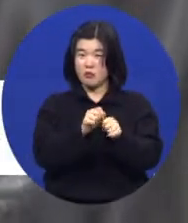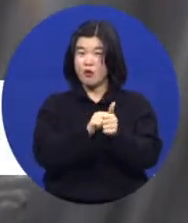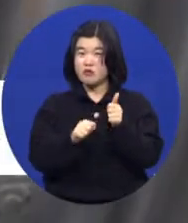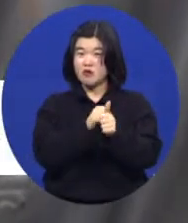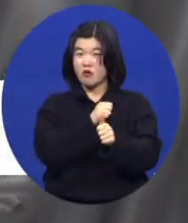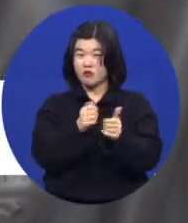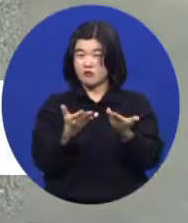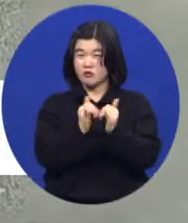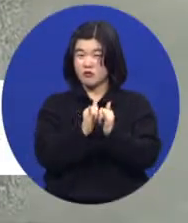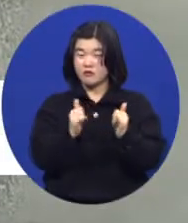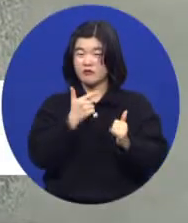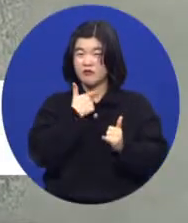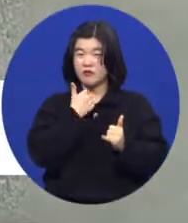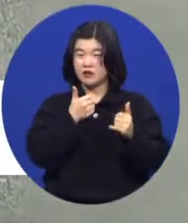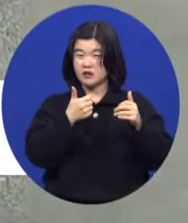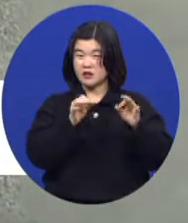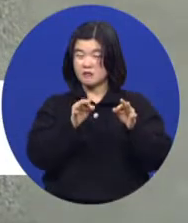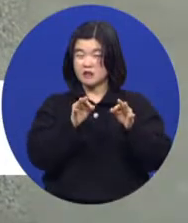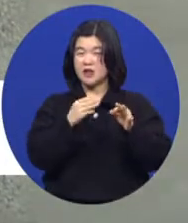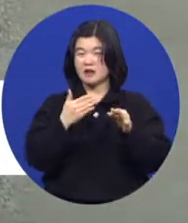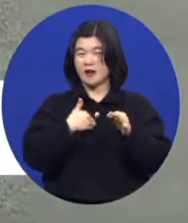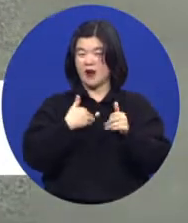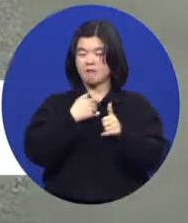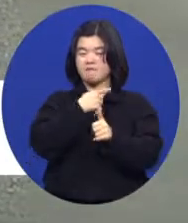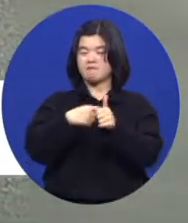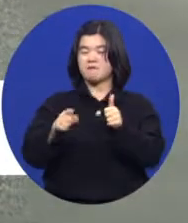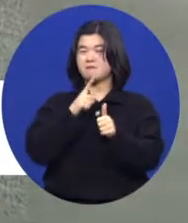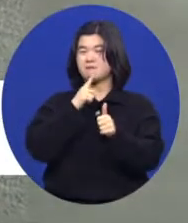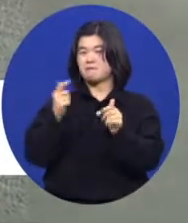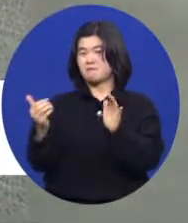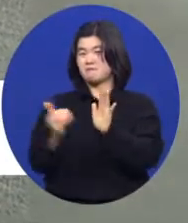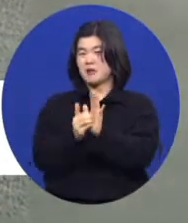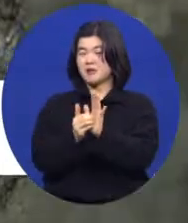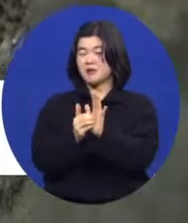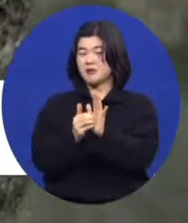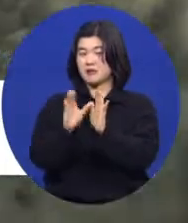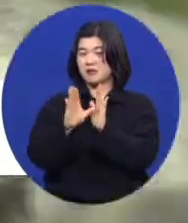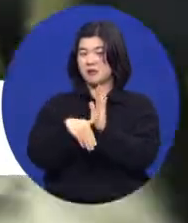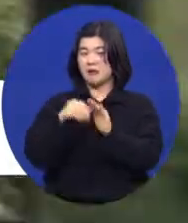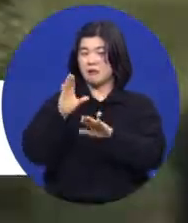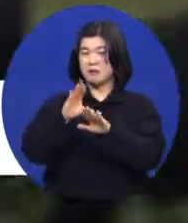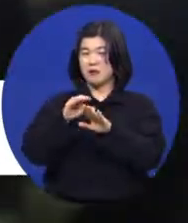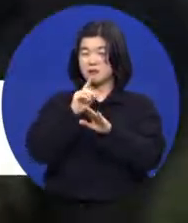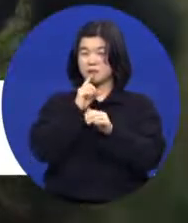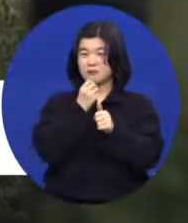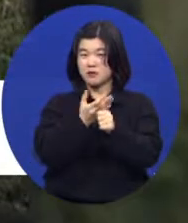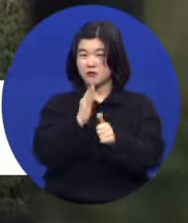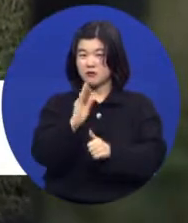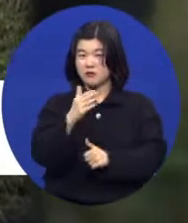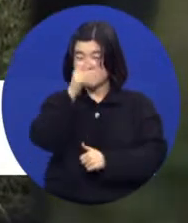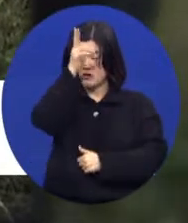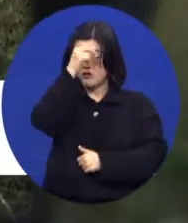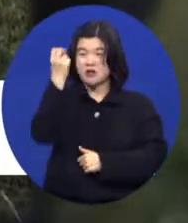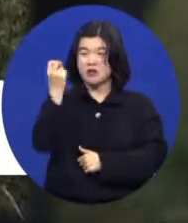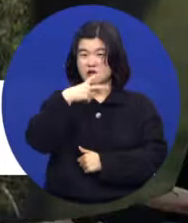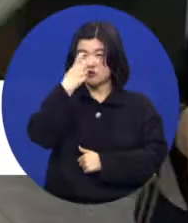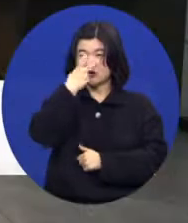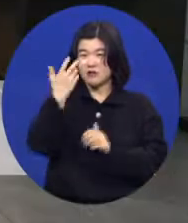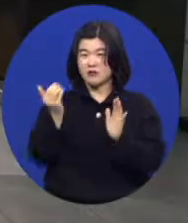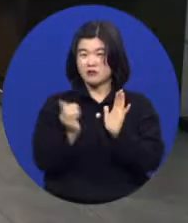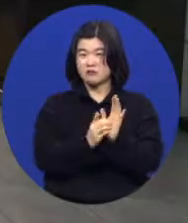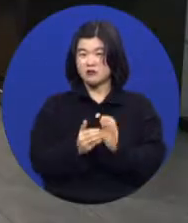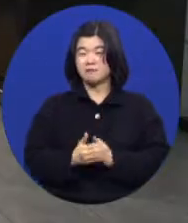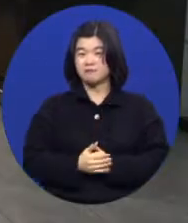활동했던 56살 김모 씨가 자신이 살인을 교사했다며 한 방송에서 자백하면서 경찰이 재수사에